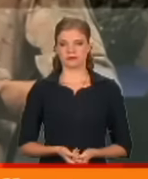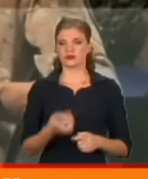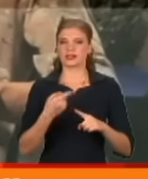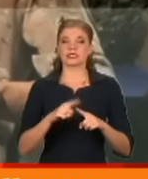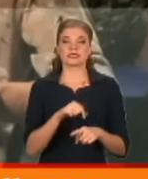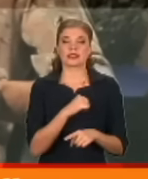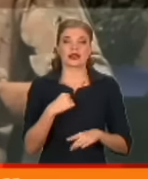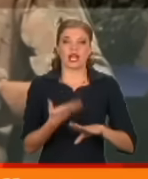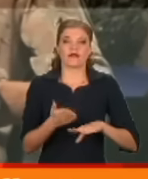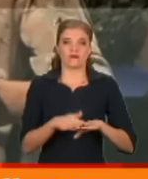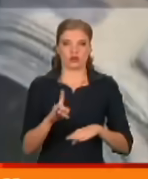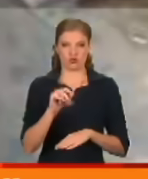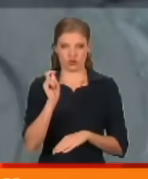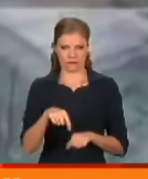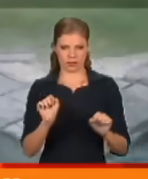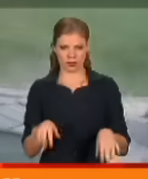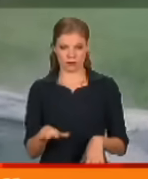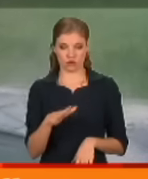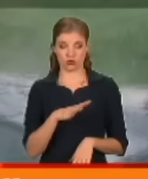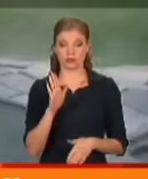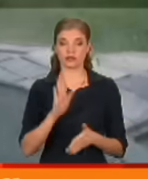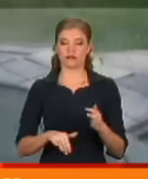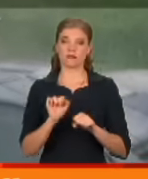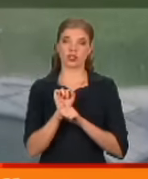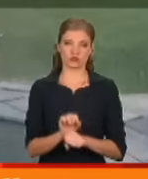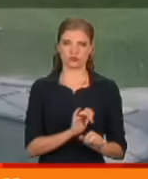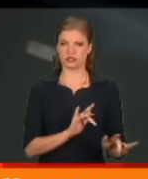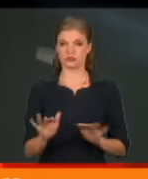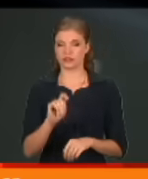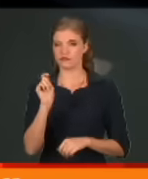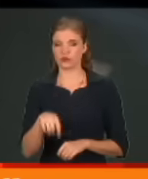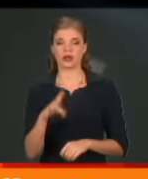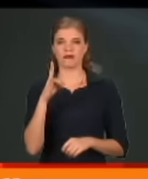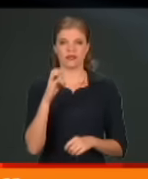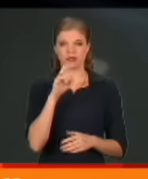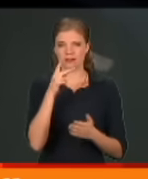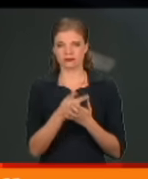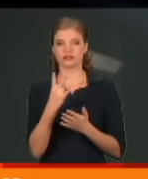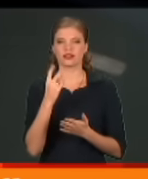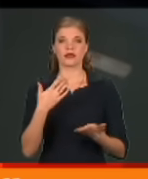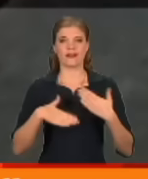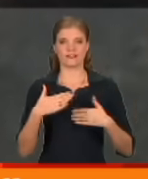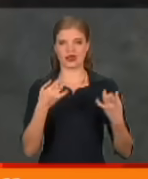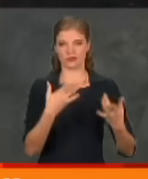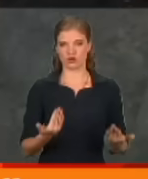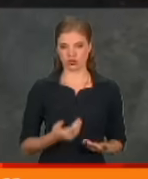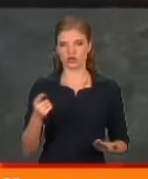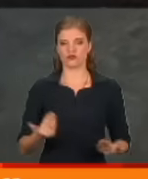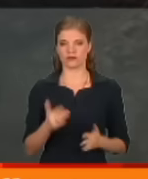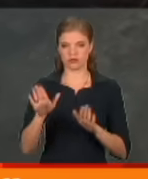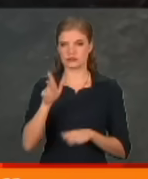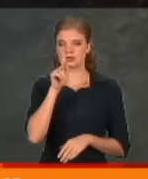Це найважче, що на війні може бути. У безупинному ритмі боїв, не відволікаючись на втіхи мирного життя, «Да Вінчі» живе